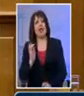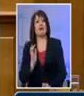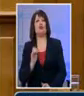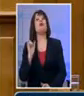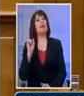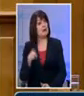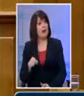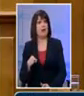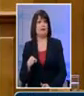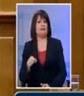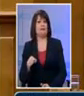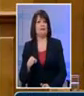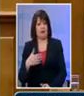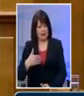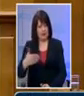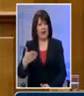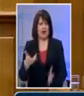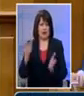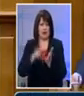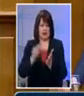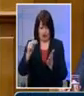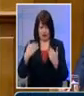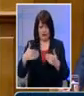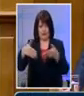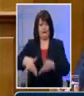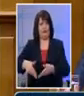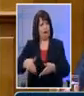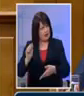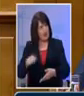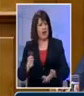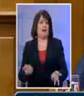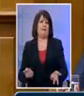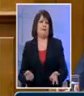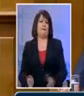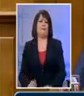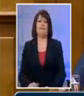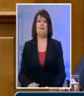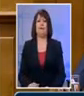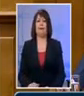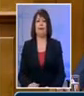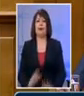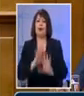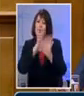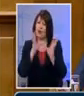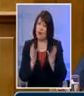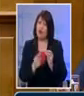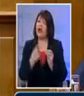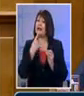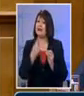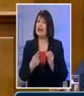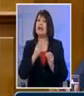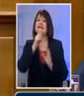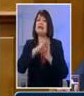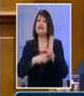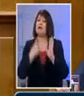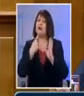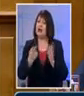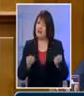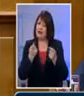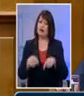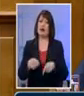ναι, θα έρθει προσκύρωση στη Βουλή η νέα συμφωνία, σύμφωνα με όλα όσα προβλέπονται από το Σύνταγμα.